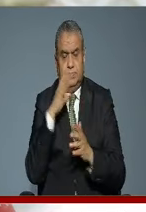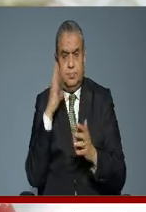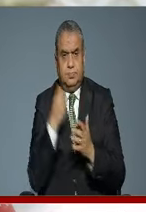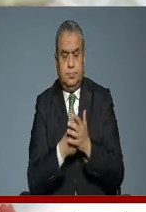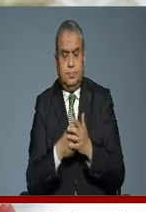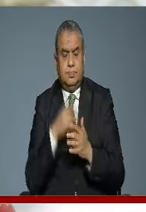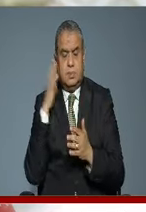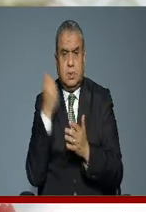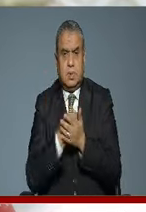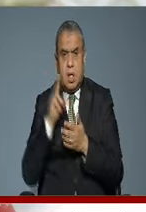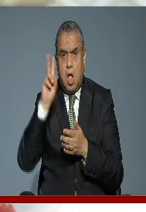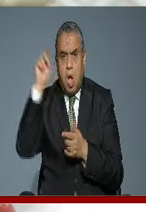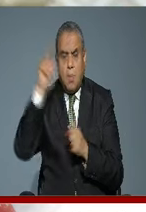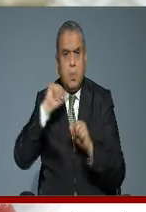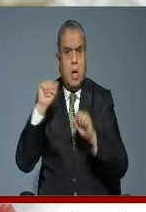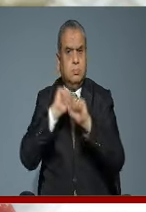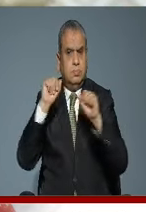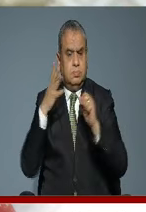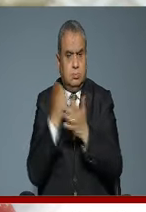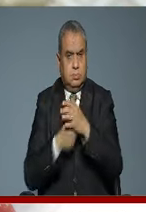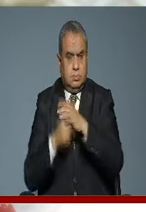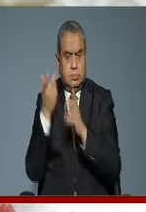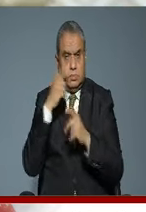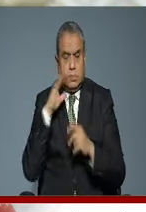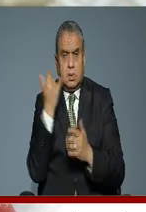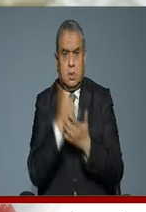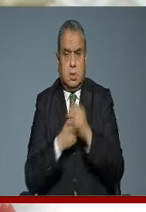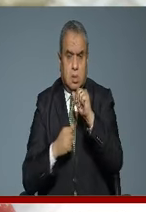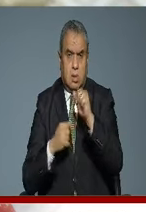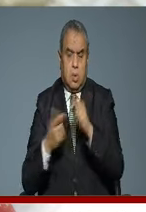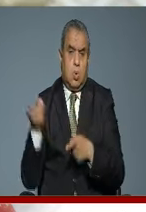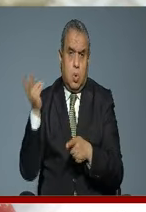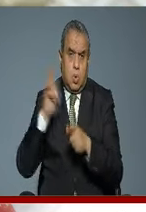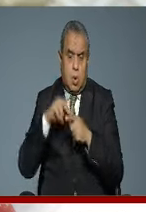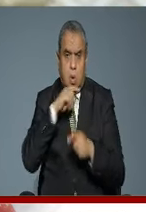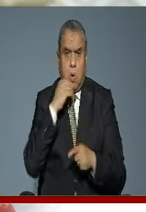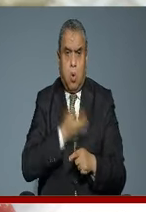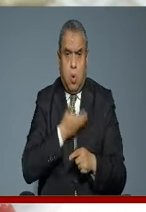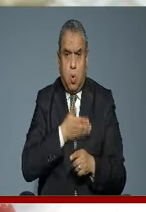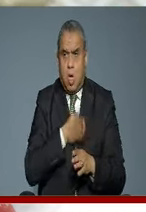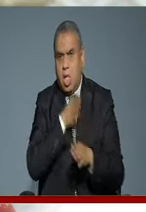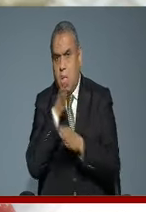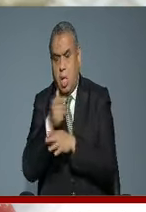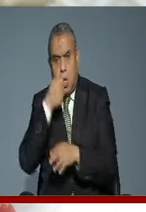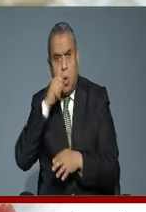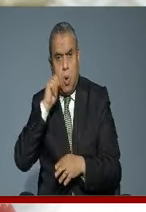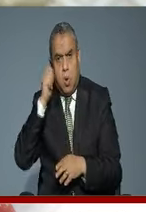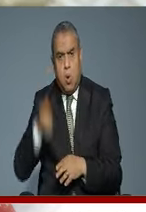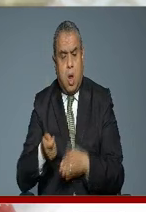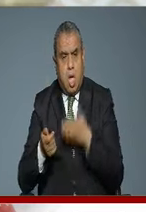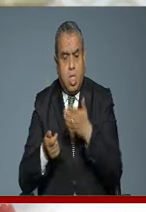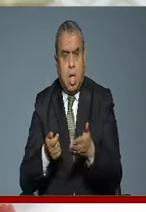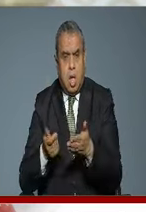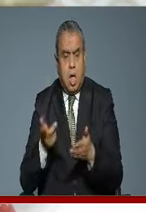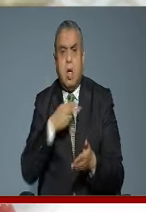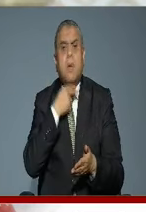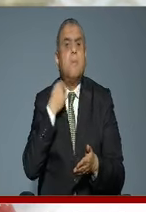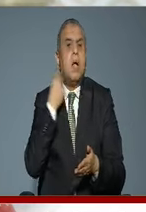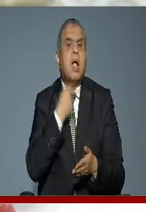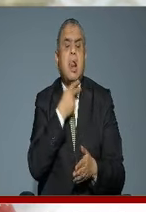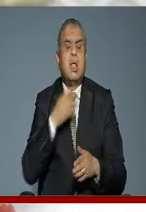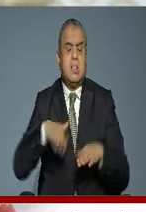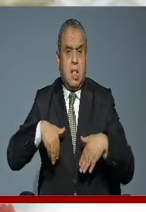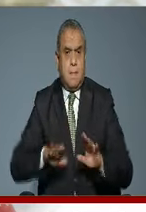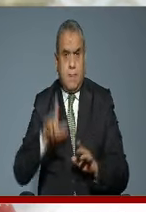المتحدة، وكذلك الأمر عندما غزت روسيا أوكرانيا، ومجلس الأمن ليس